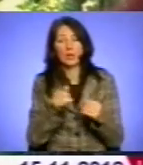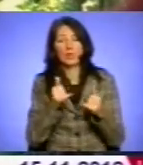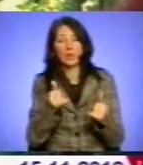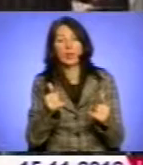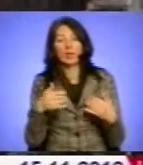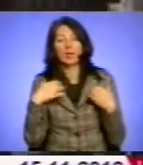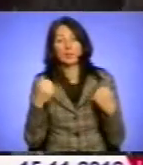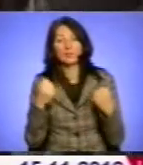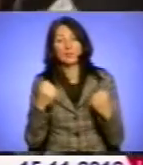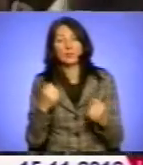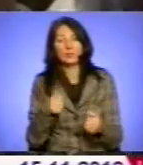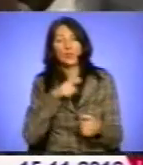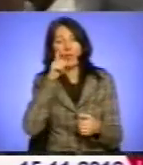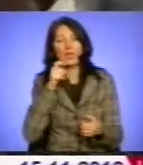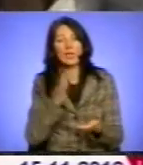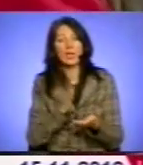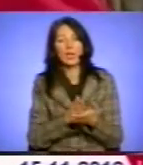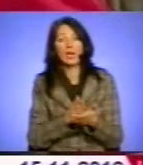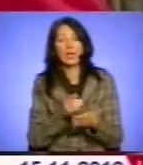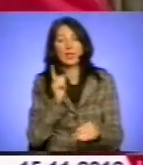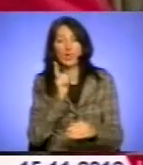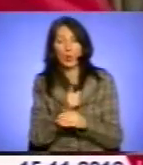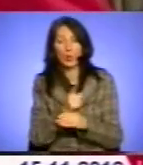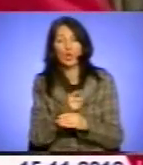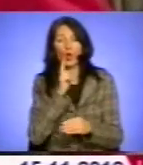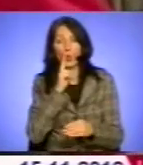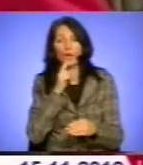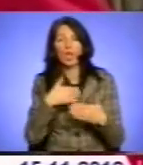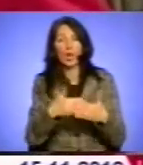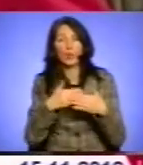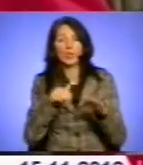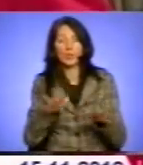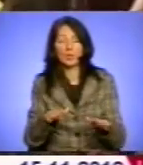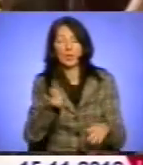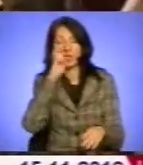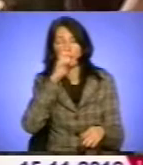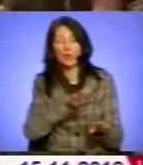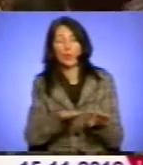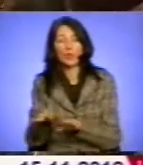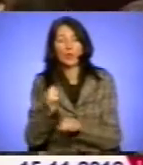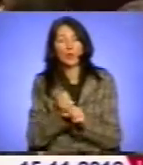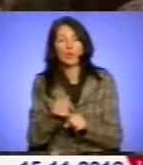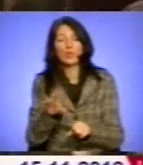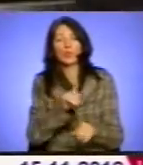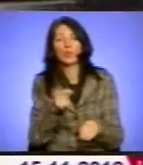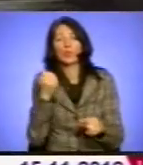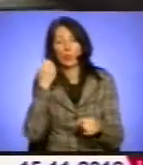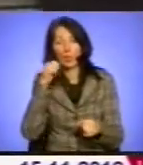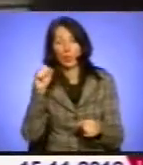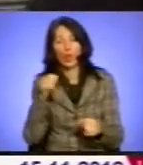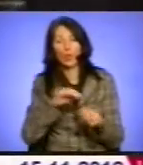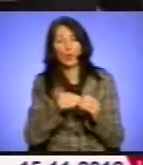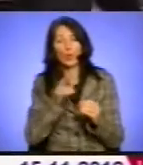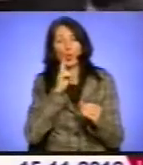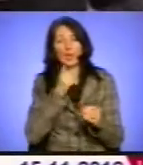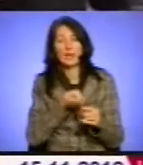фізичних рівнях. В Україні існує заборона палити в громадських місцях. На державному рівні роблять усе, щоб подолати проблему куріння. Та це,